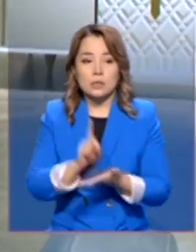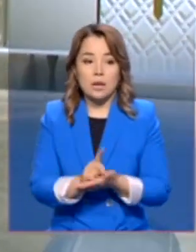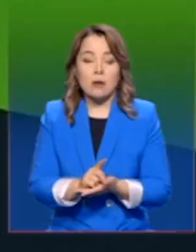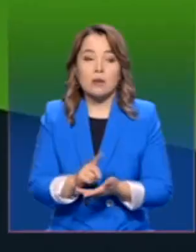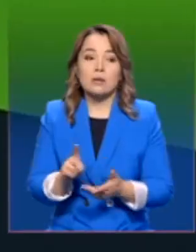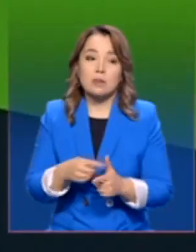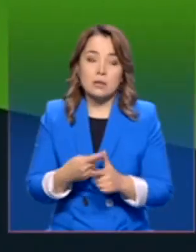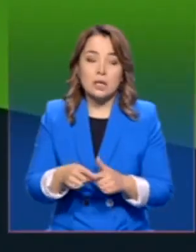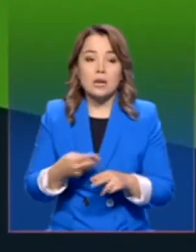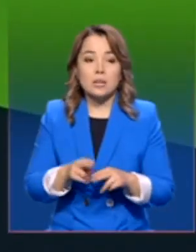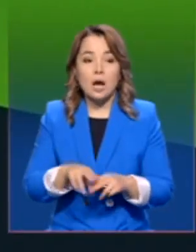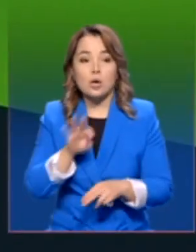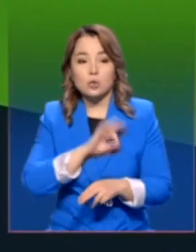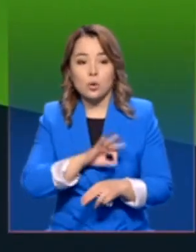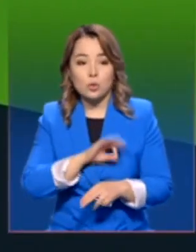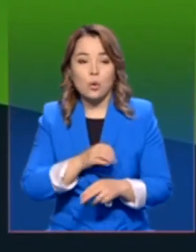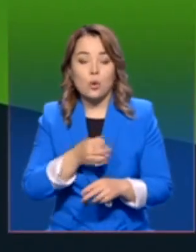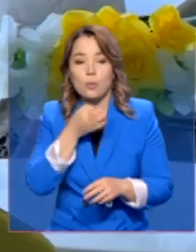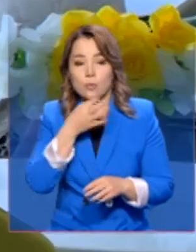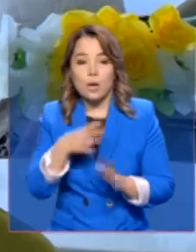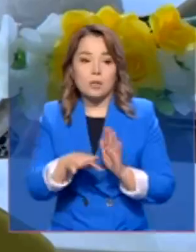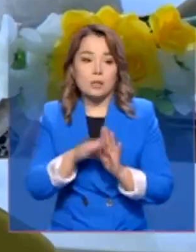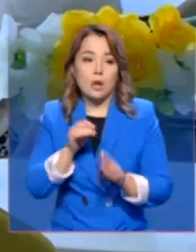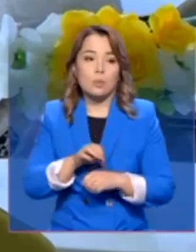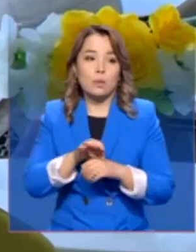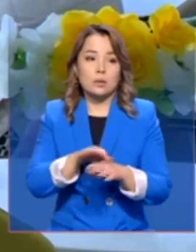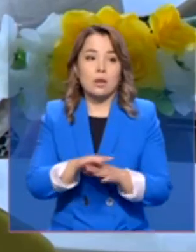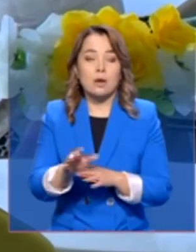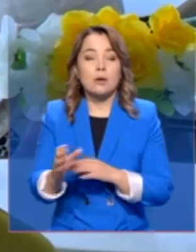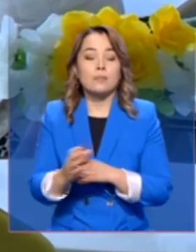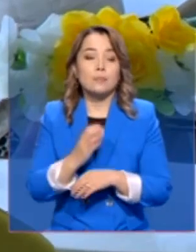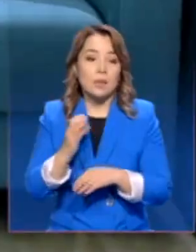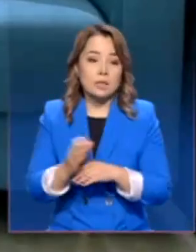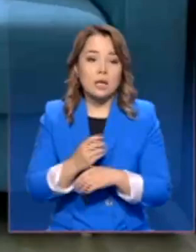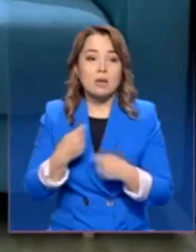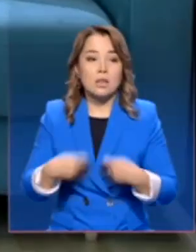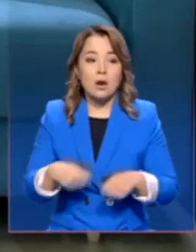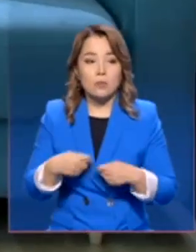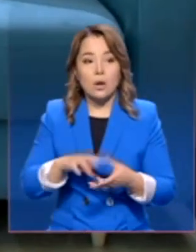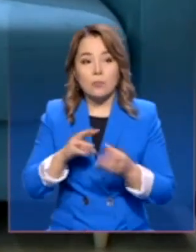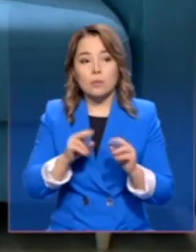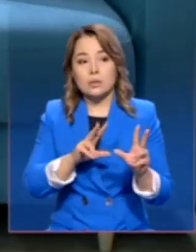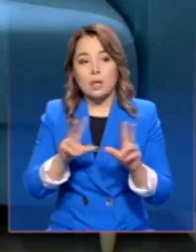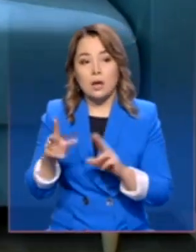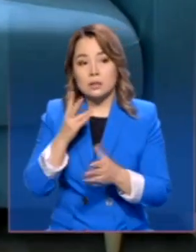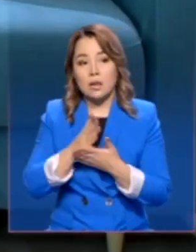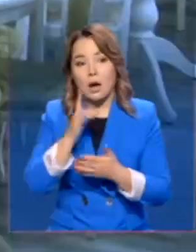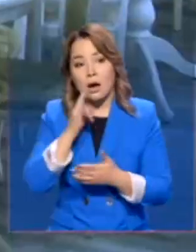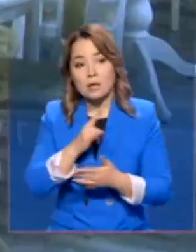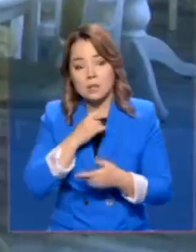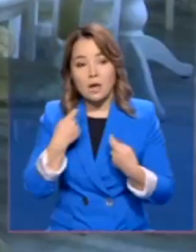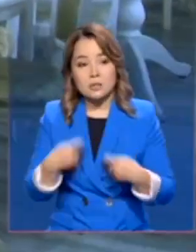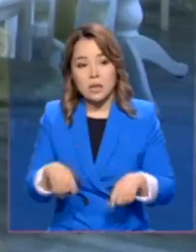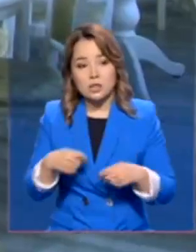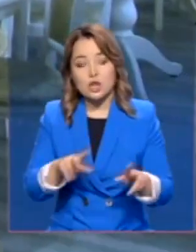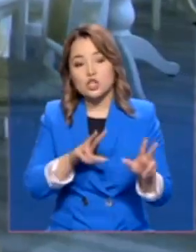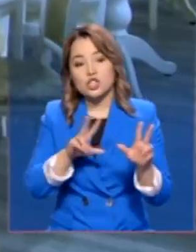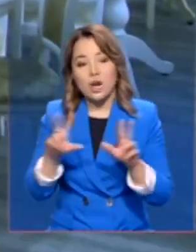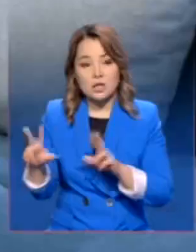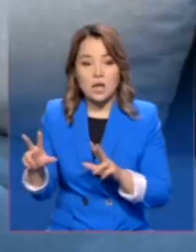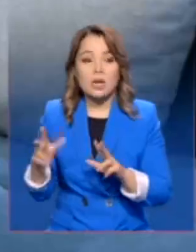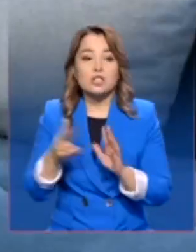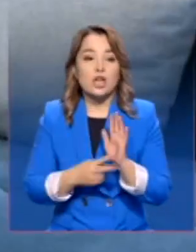Әйтпесе тұтынушыда таңдау көп. Дүкендерде импортталған тауарлар самсап тұр. Жалпы Қазақстанда сатылатын